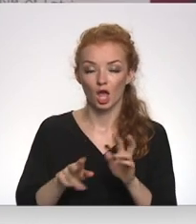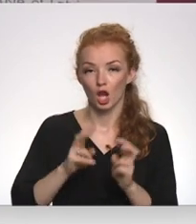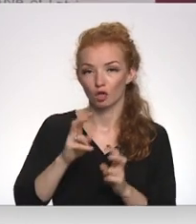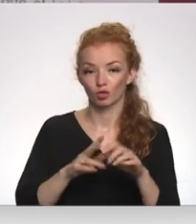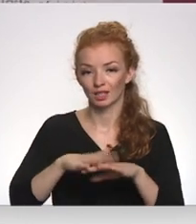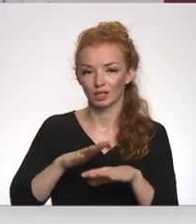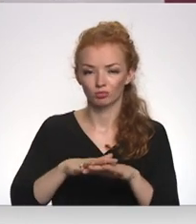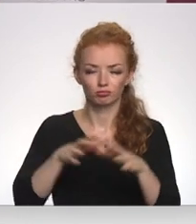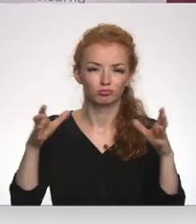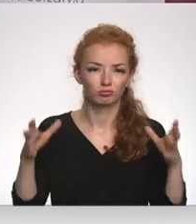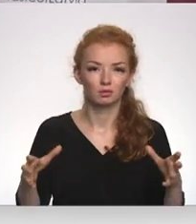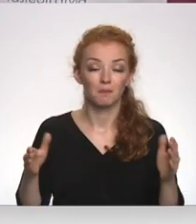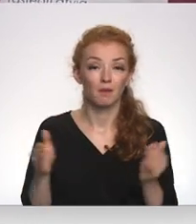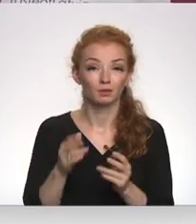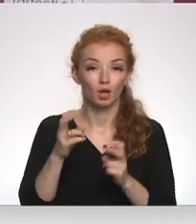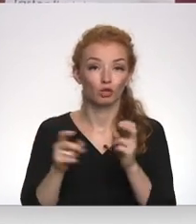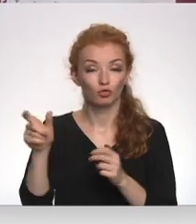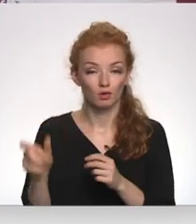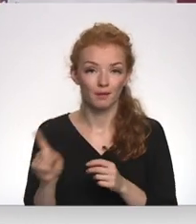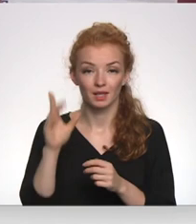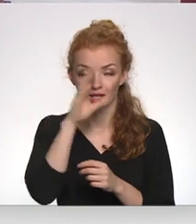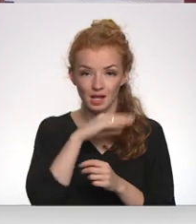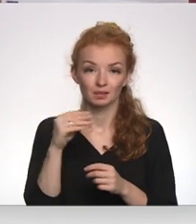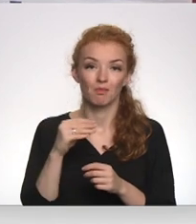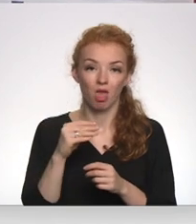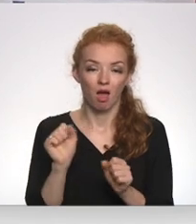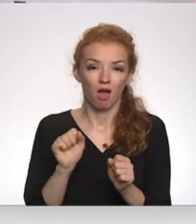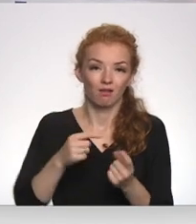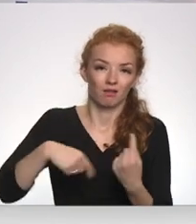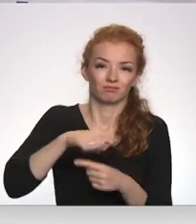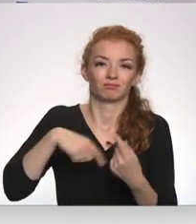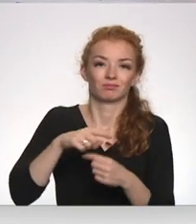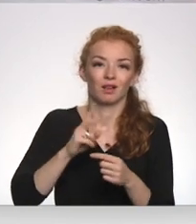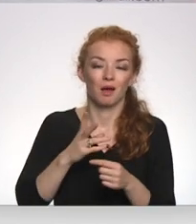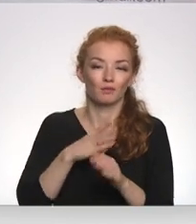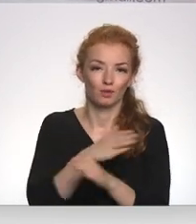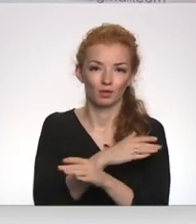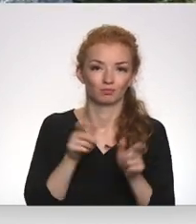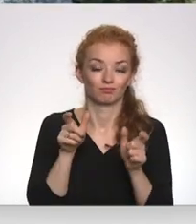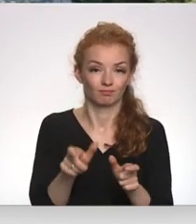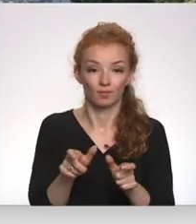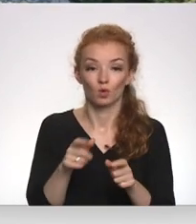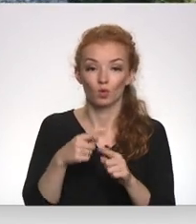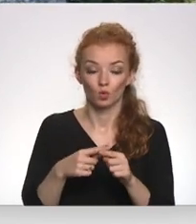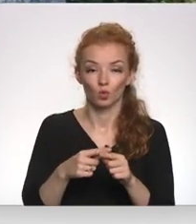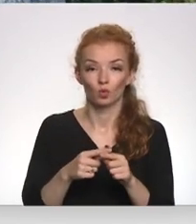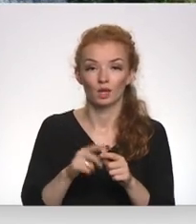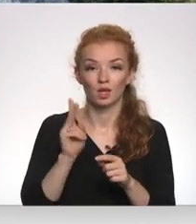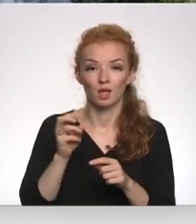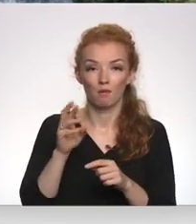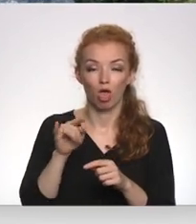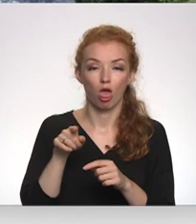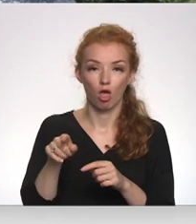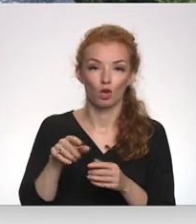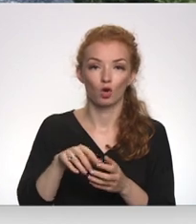tirdziņi. Mazajiem ražotājiem tā ir iespēja atgūties pēc ierobežotās darbības Covid-pandēmijas laikā. Kā RTV norāda ķemeru dūņu